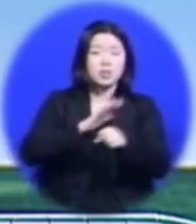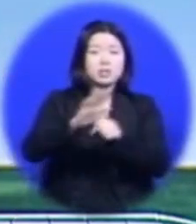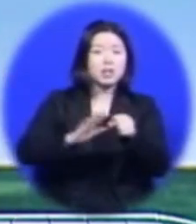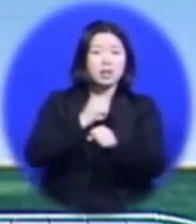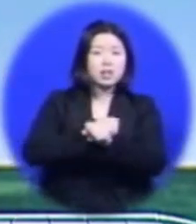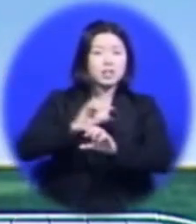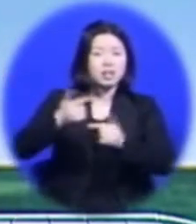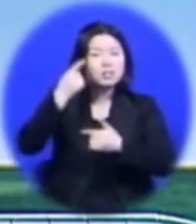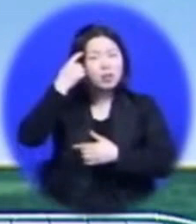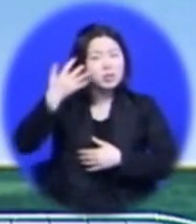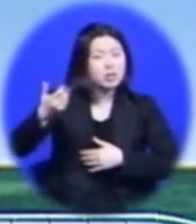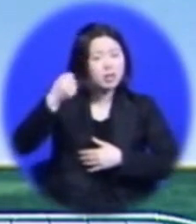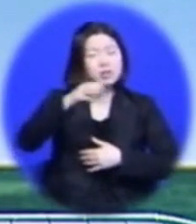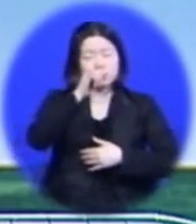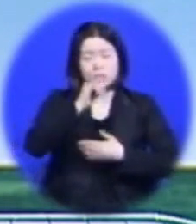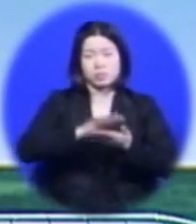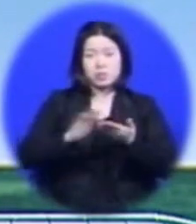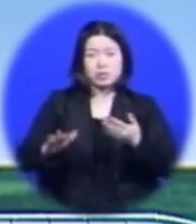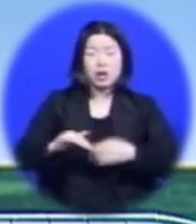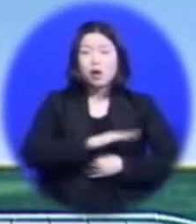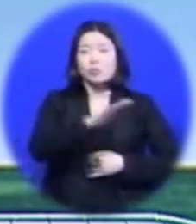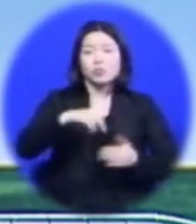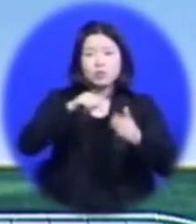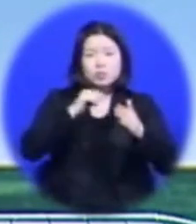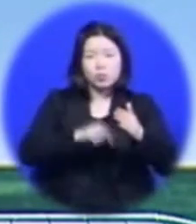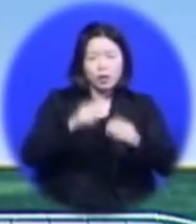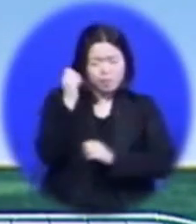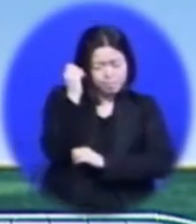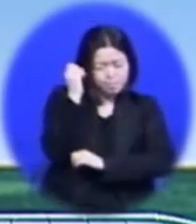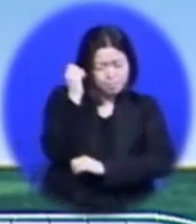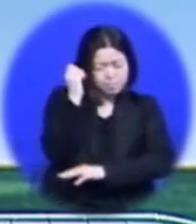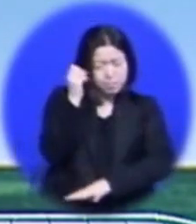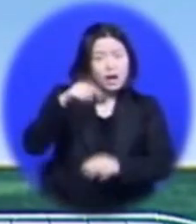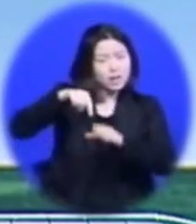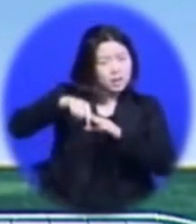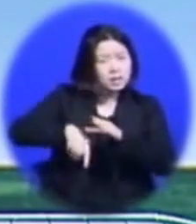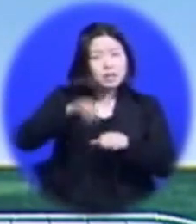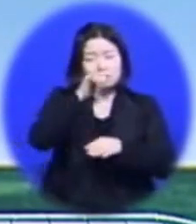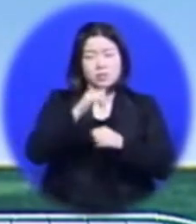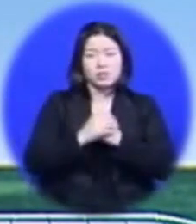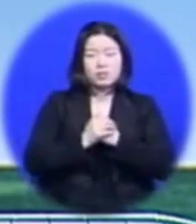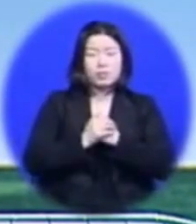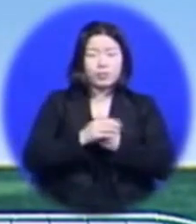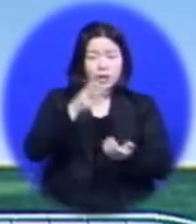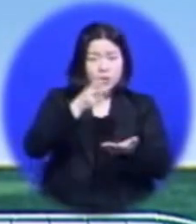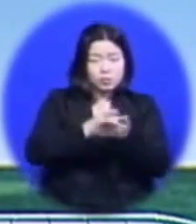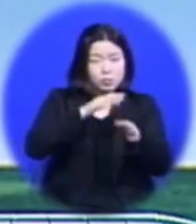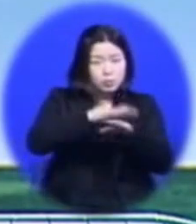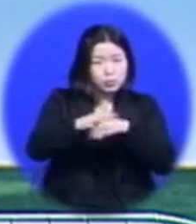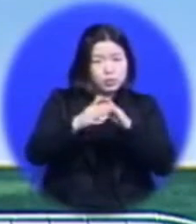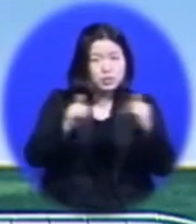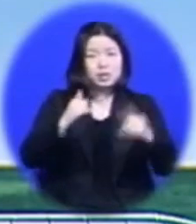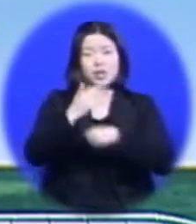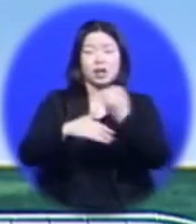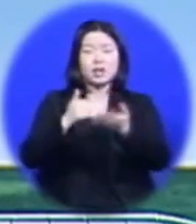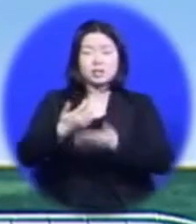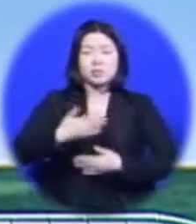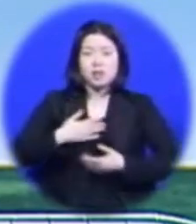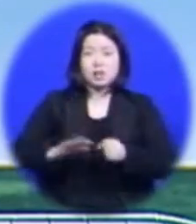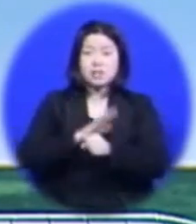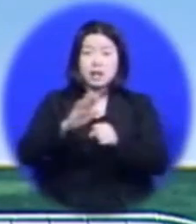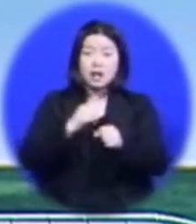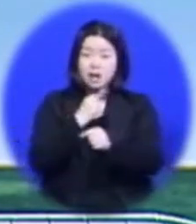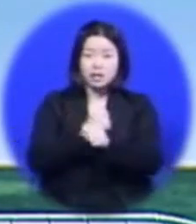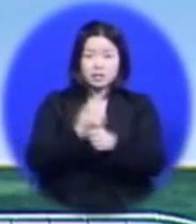생각합니다. 우리들 속에 아주 뿌리 깊게 있어요. 율법주의자들은 하나님이 나를